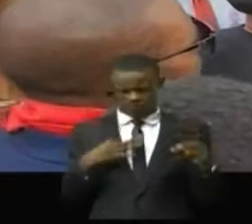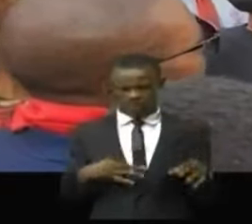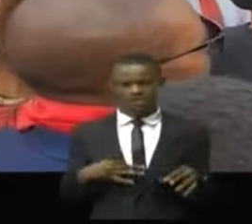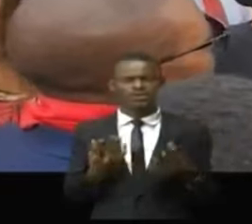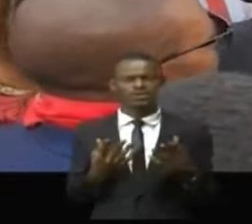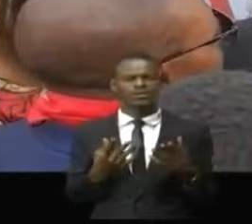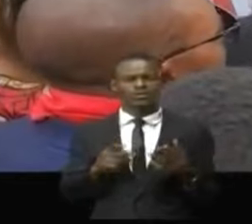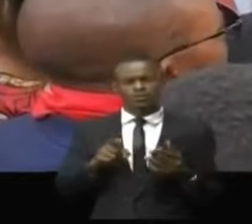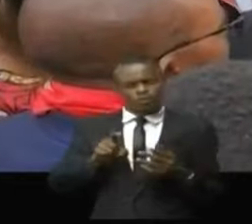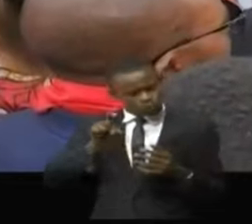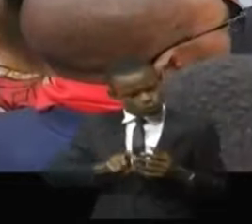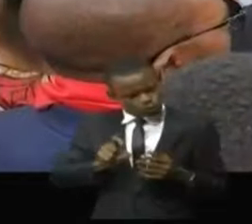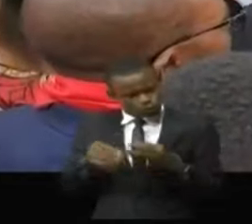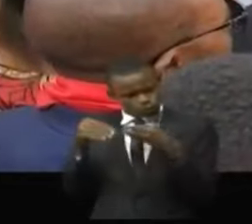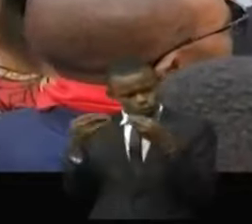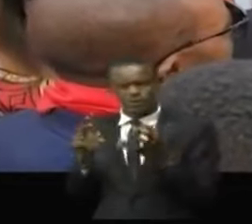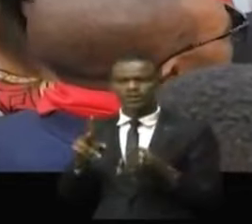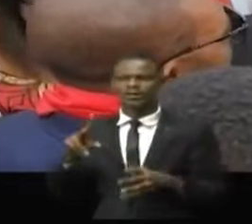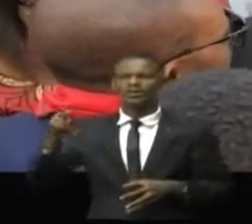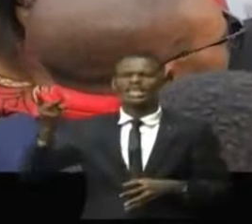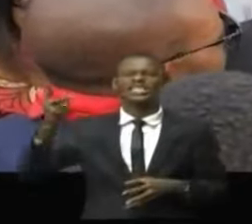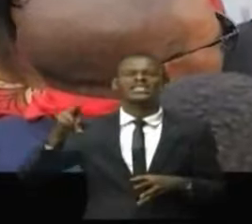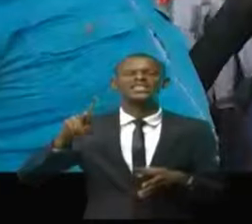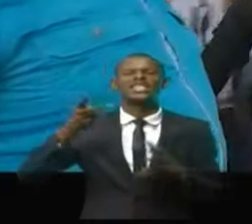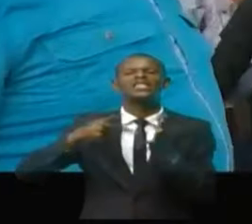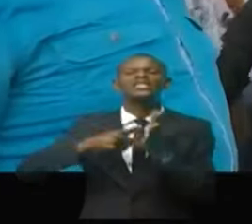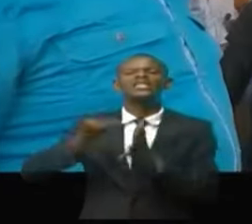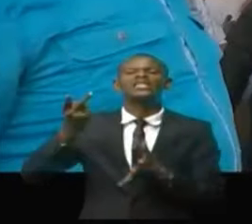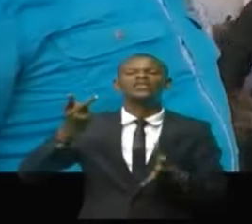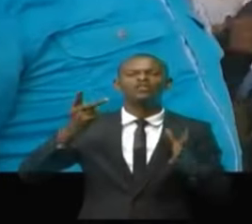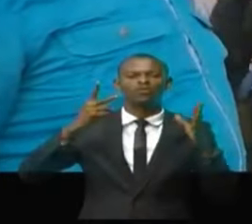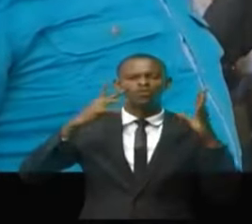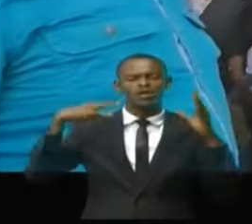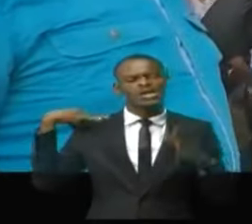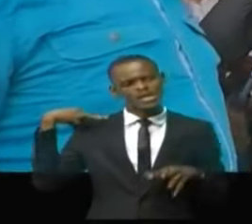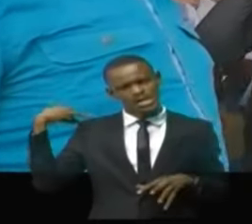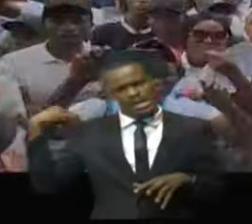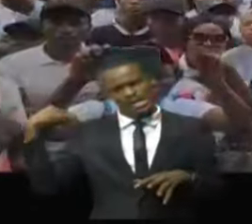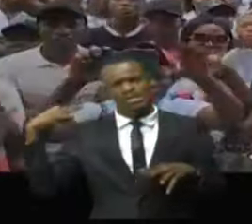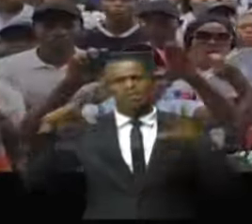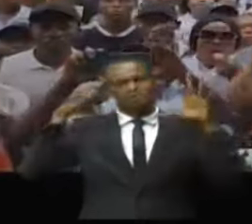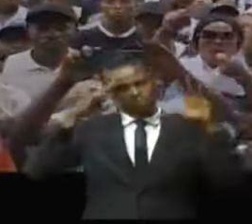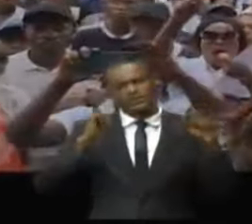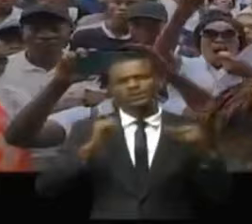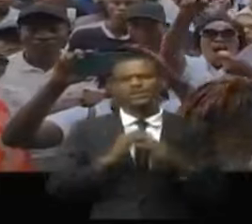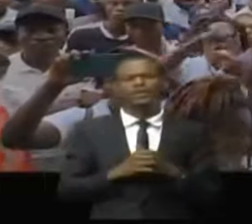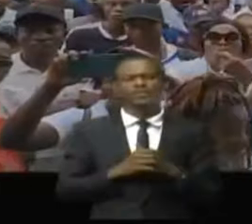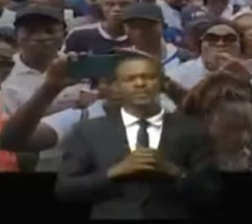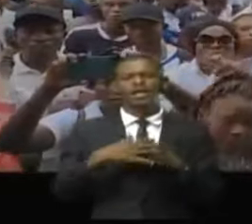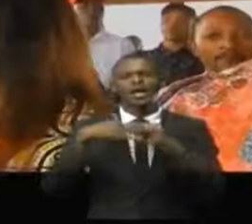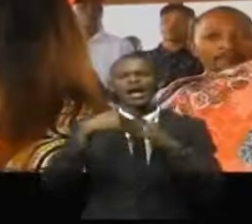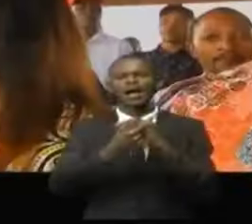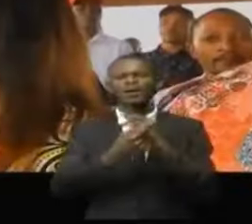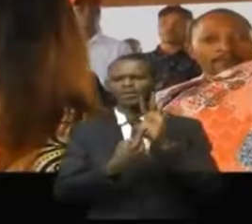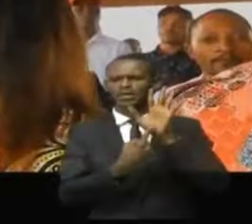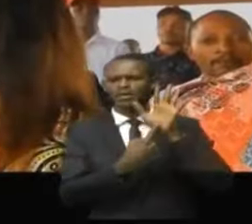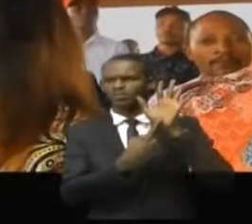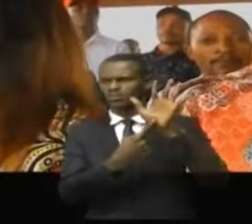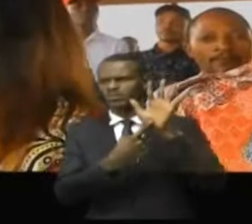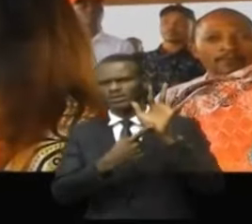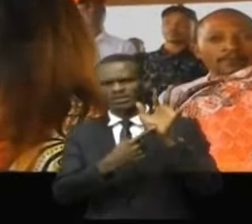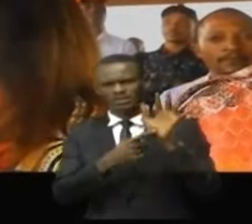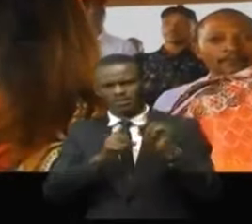donner la majorité parlementaire. Il est par la suite passé à la présentation des différents candidats à la députation de